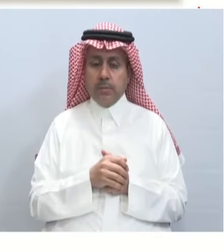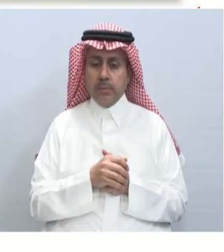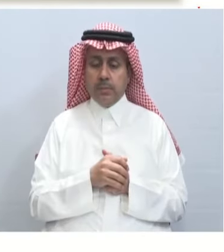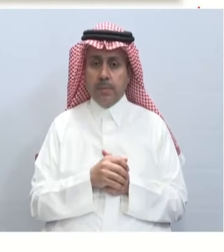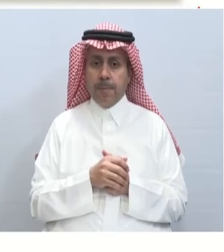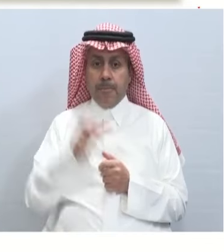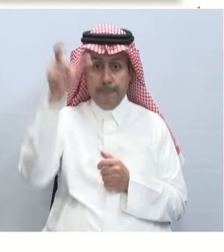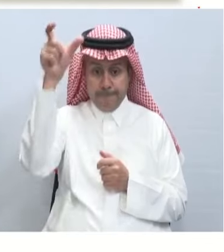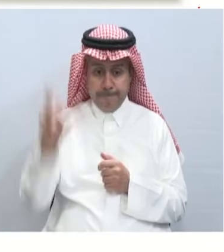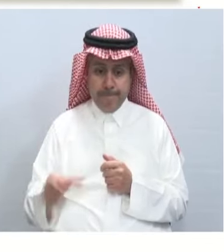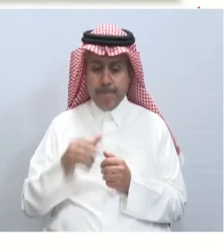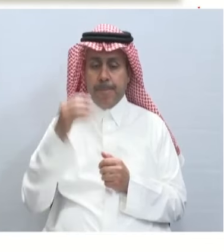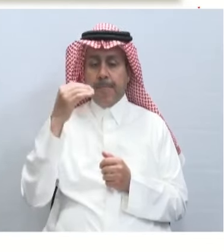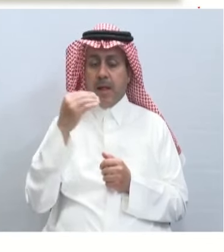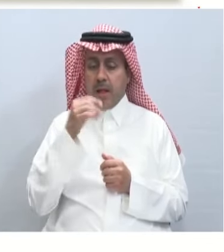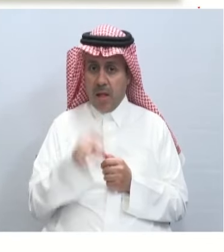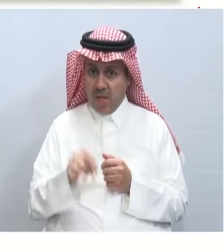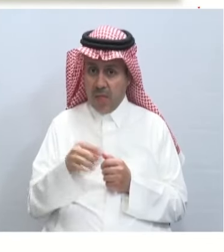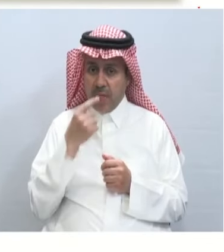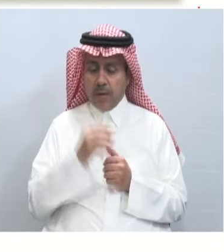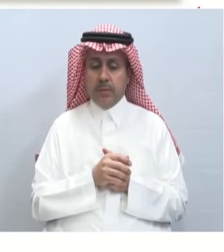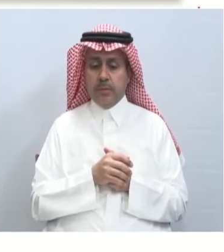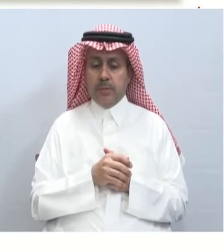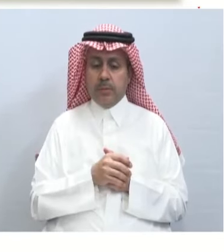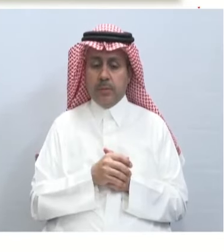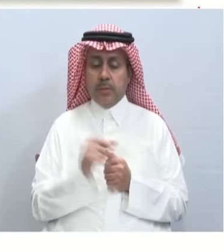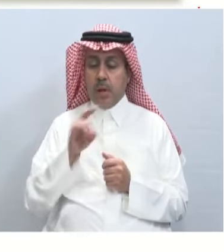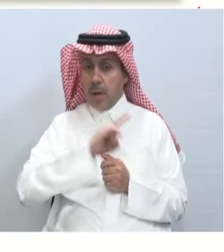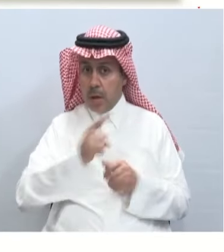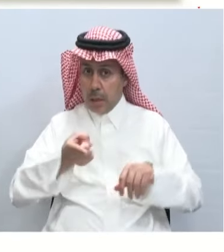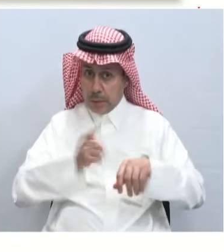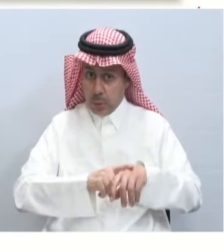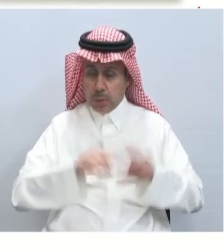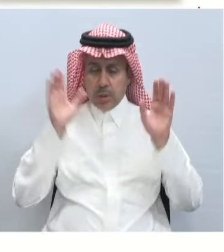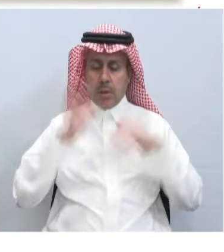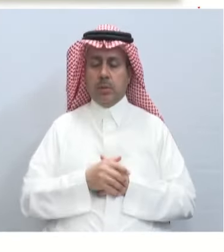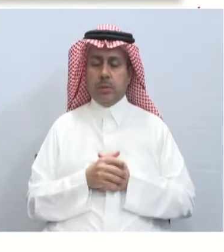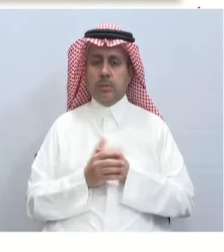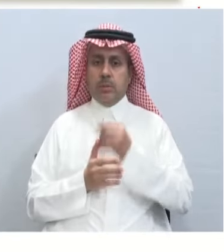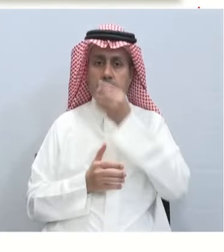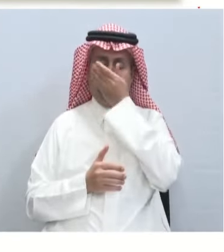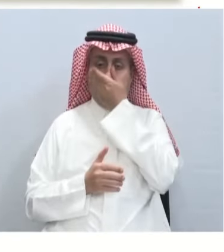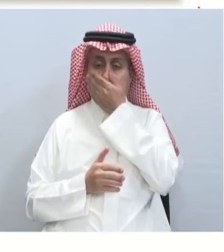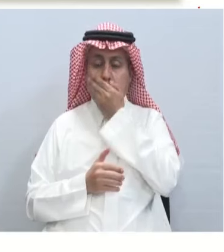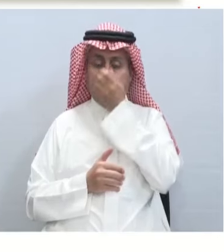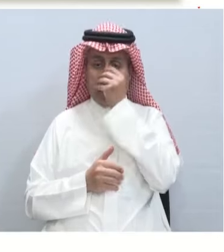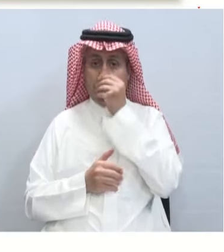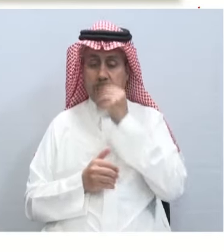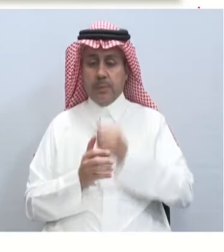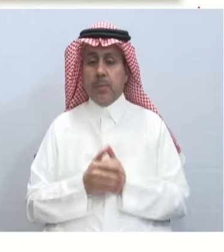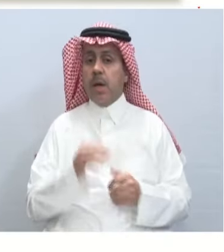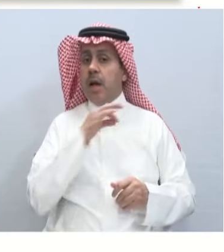ايضا ذكرنا وقلنا بان الحائض لا تقضي ما تركت من الصلوات المفروضه لماذا